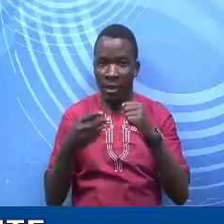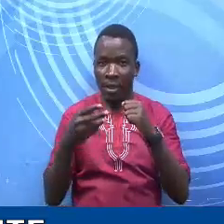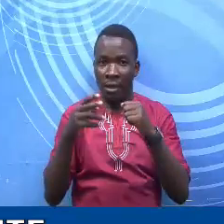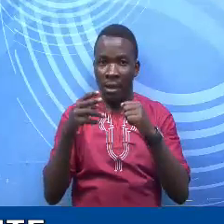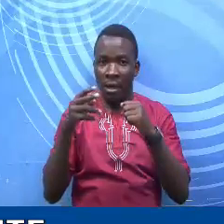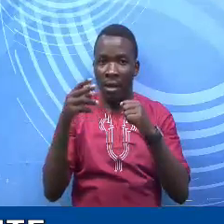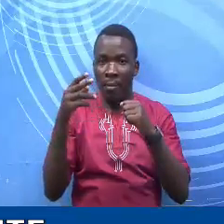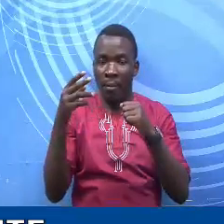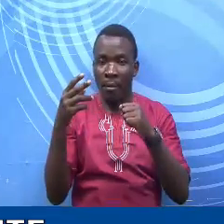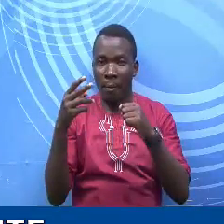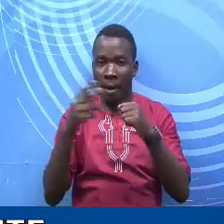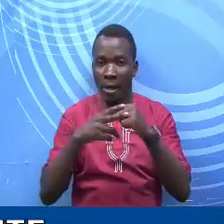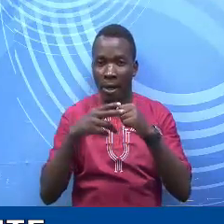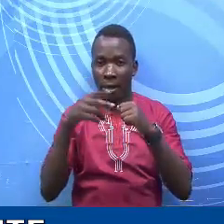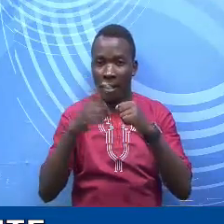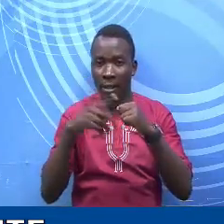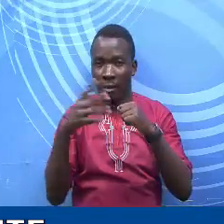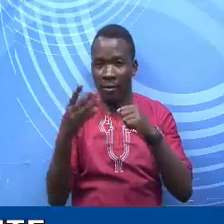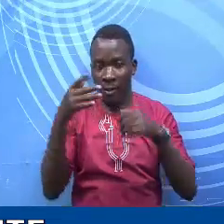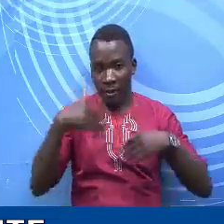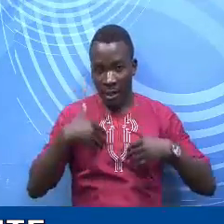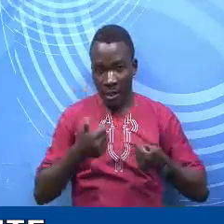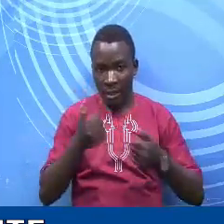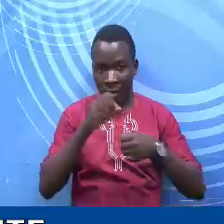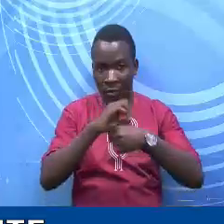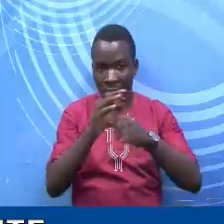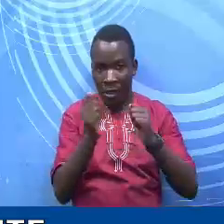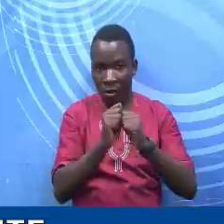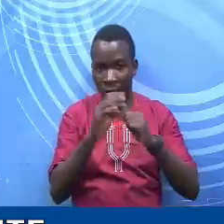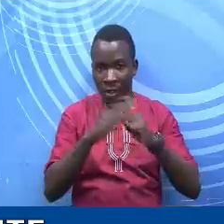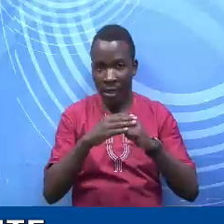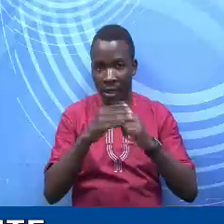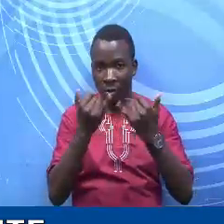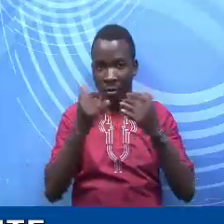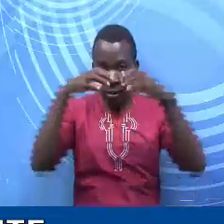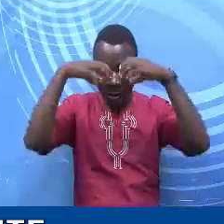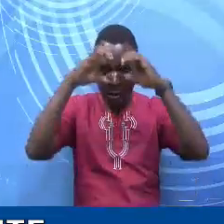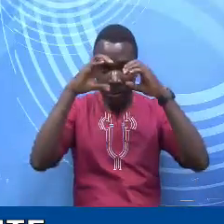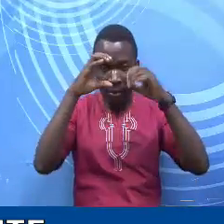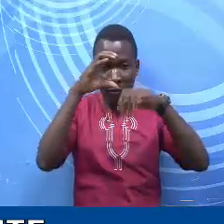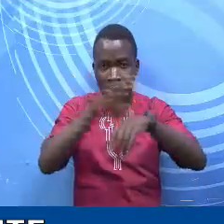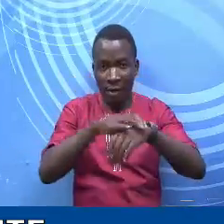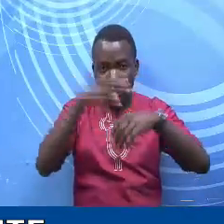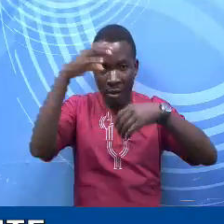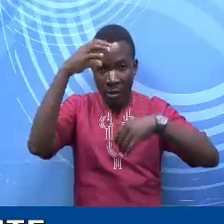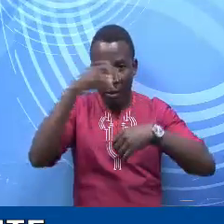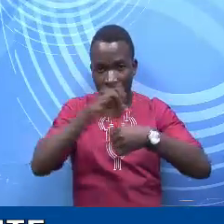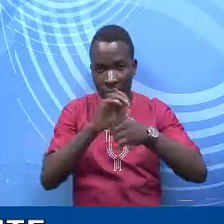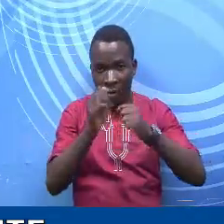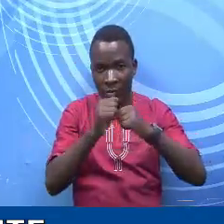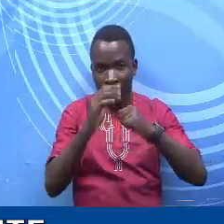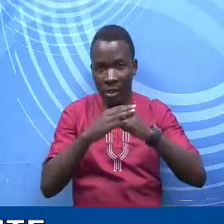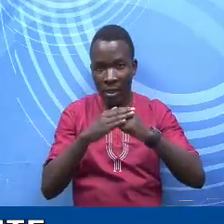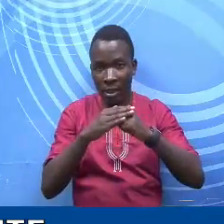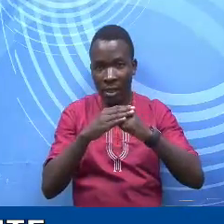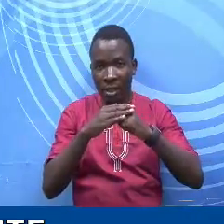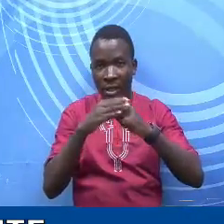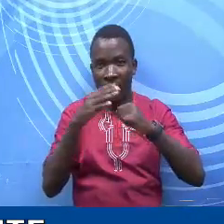12,264 bakize COVID-19. Kugeza kuri ubu ibipimo bimaze gufatwa mu Rwanda bya COVID-19 biragera